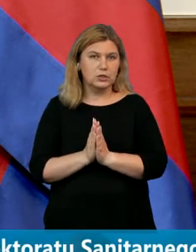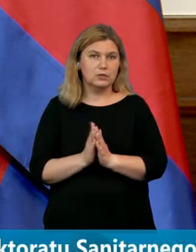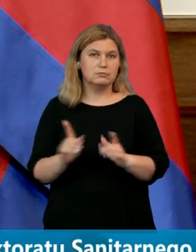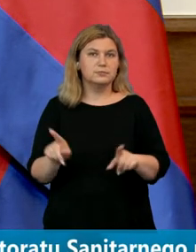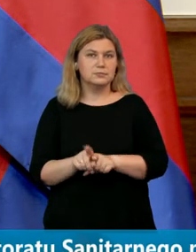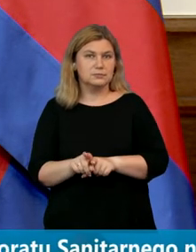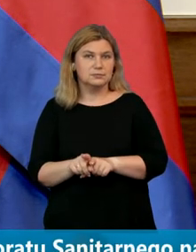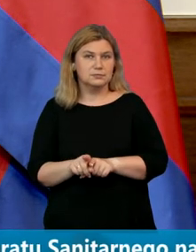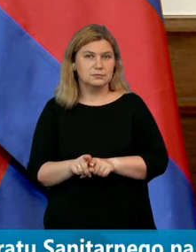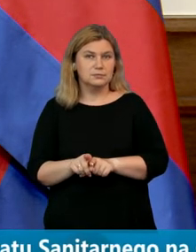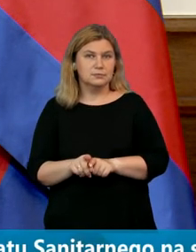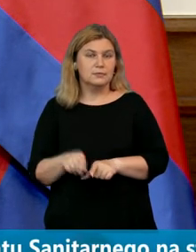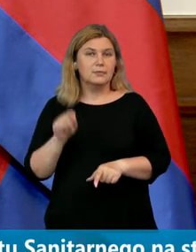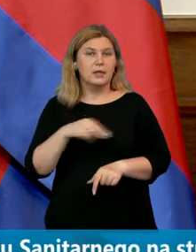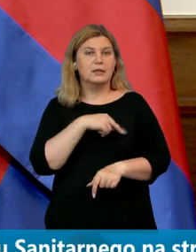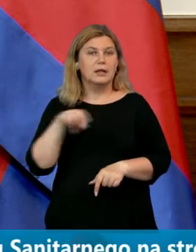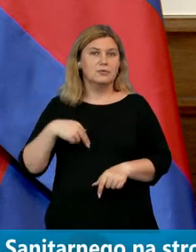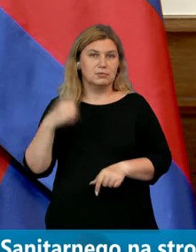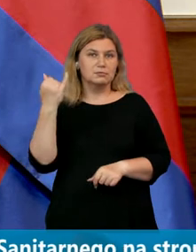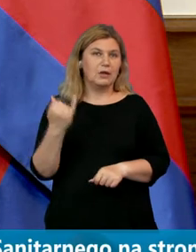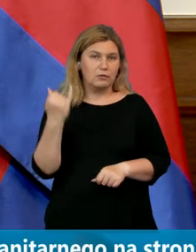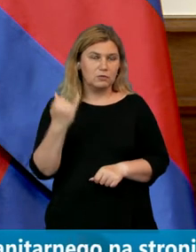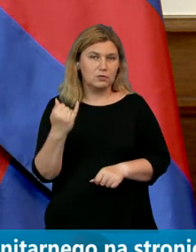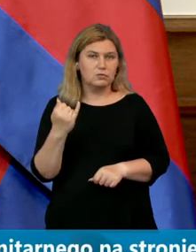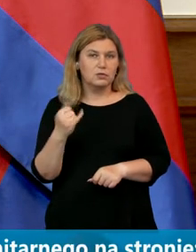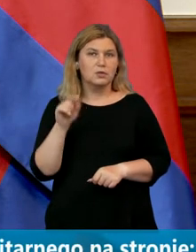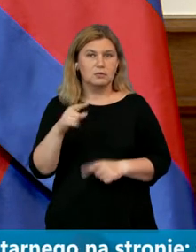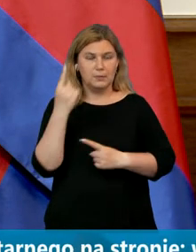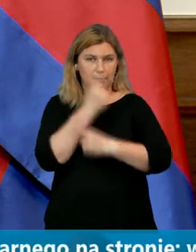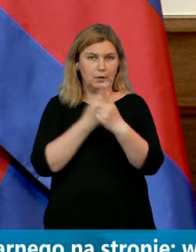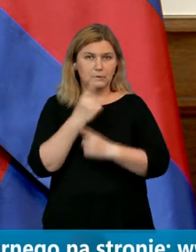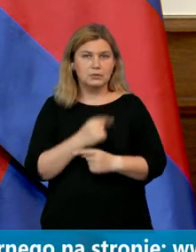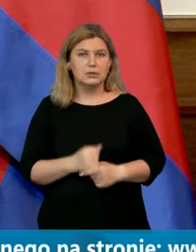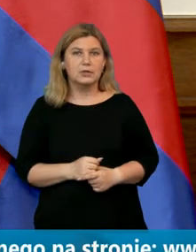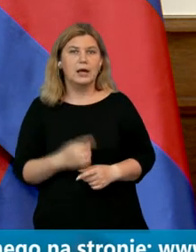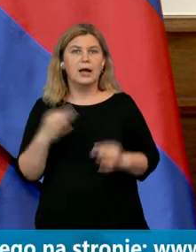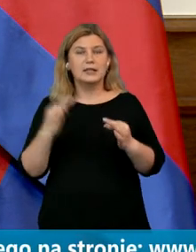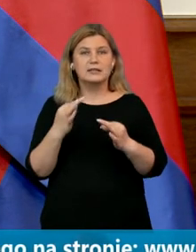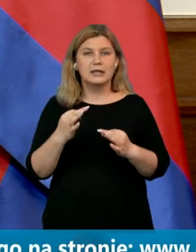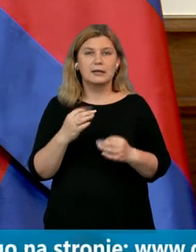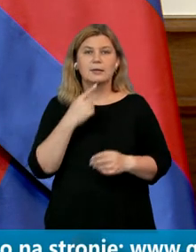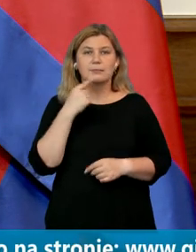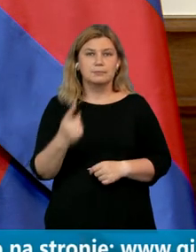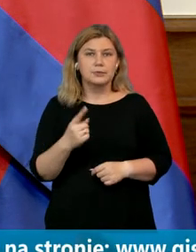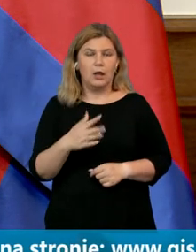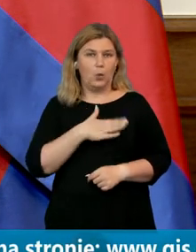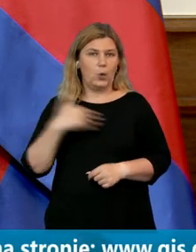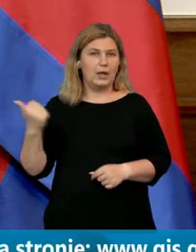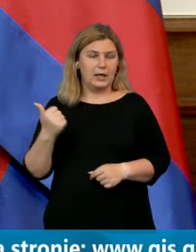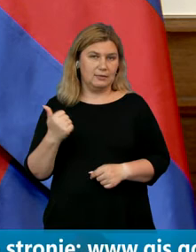do naszych pociech, aby to po prostu przemyśleć. A teraz kilka zapowiedzi dotyczących weekendu.